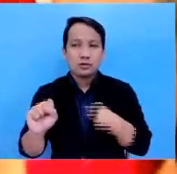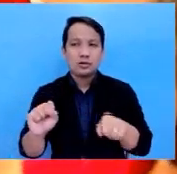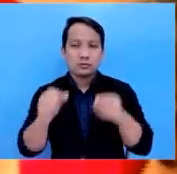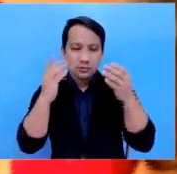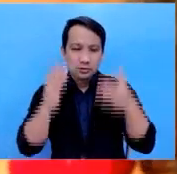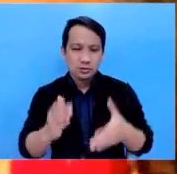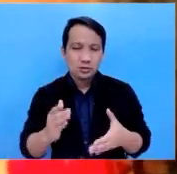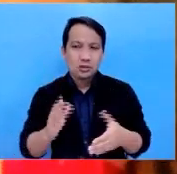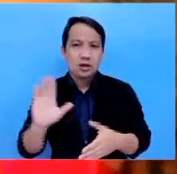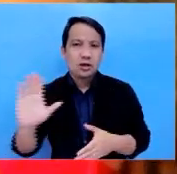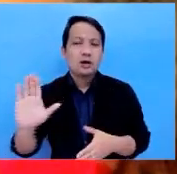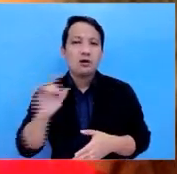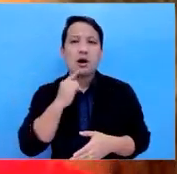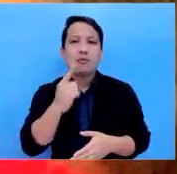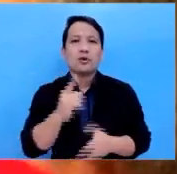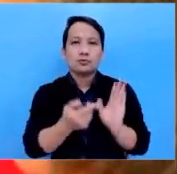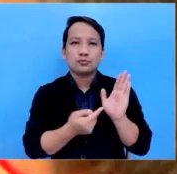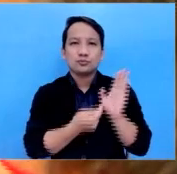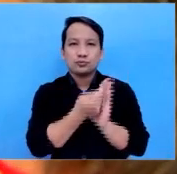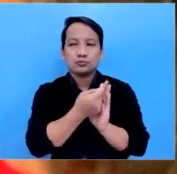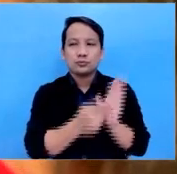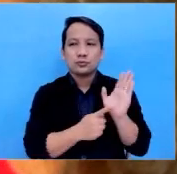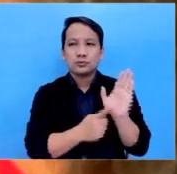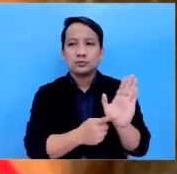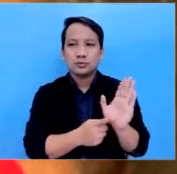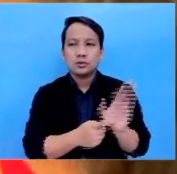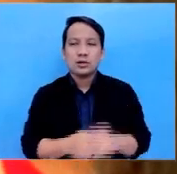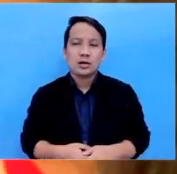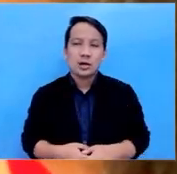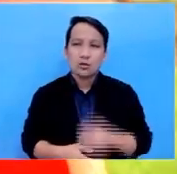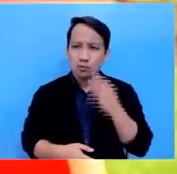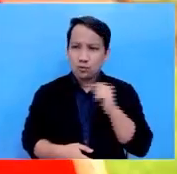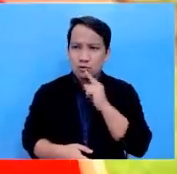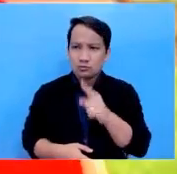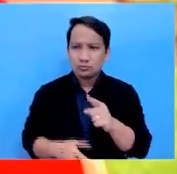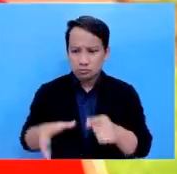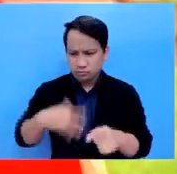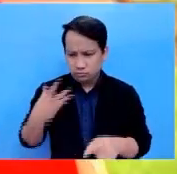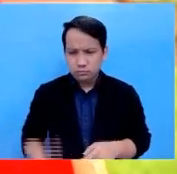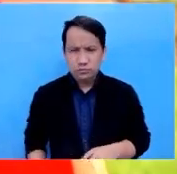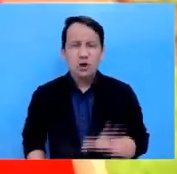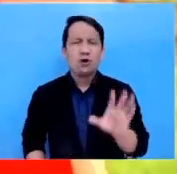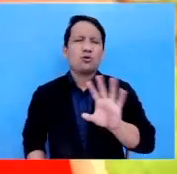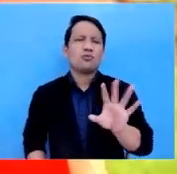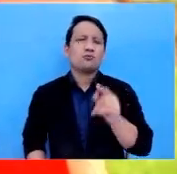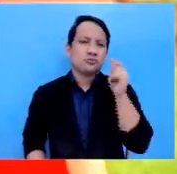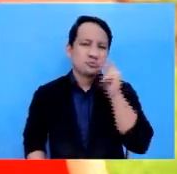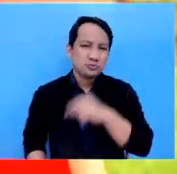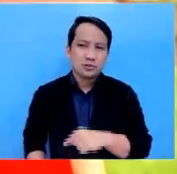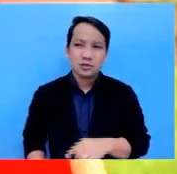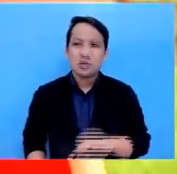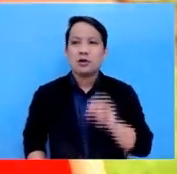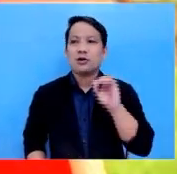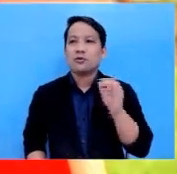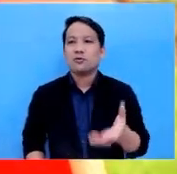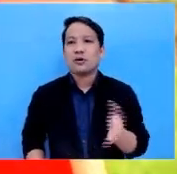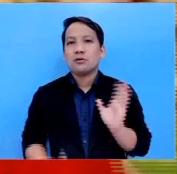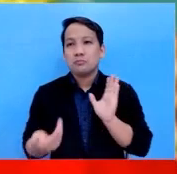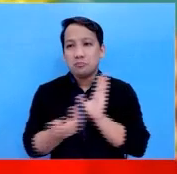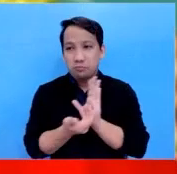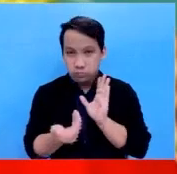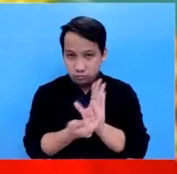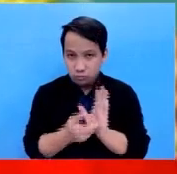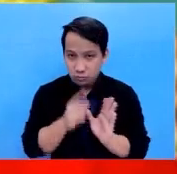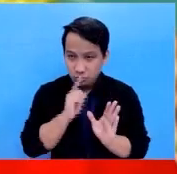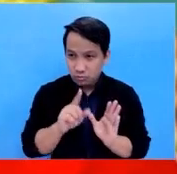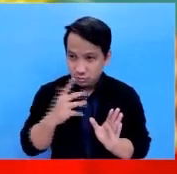Maylene, ito ang katotohanan. Kasi sabi niya magnanakaw, hindi yan totoo. Wala tayong prueba nga nagnakaw,